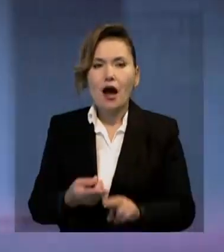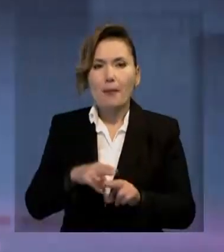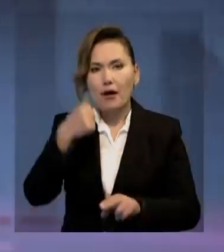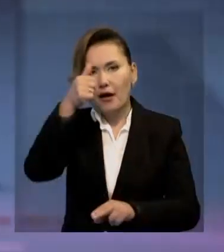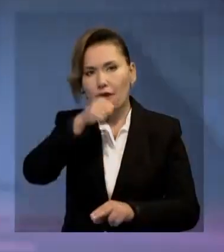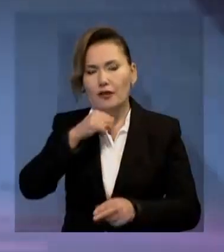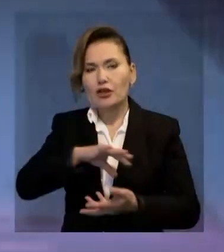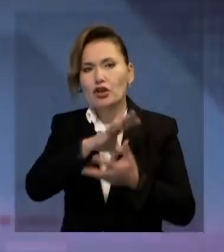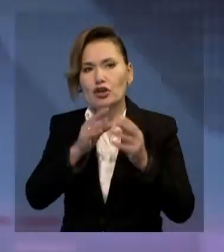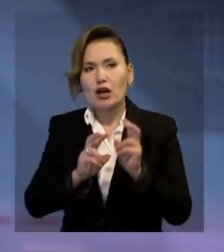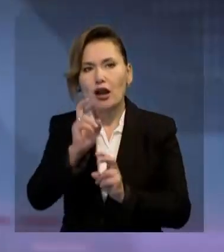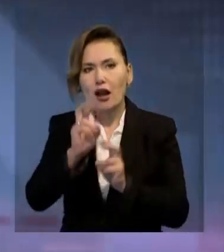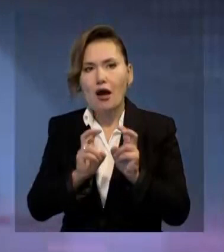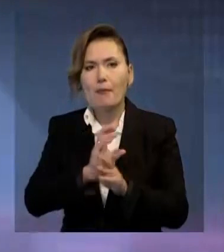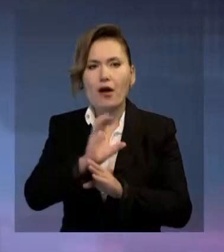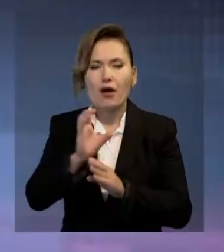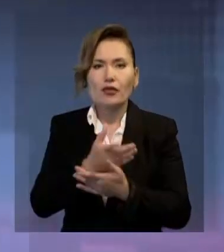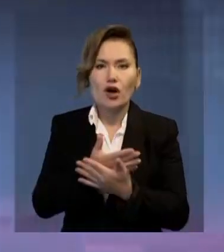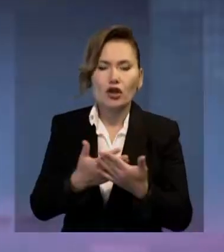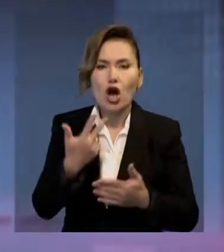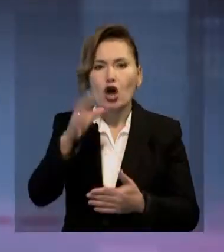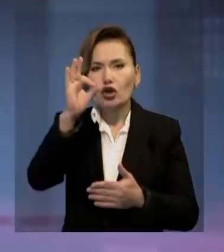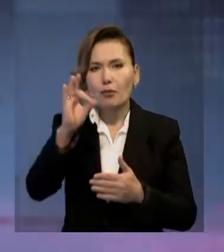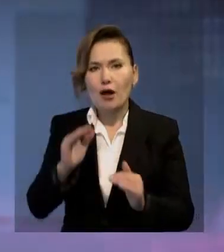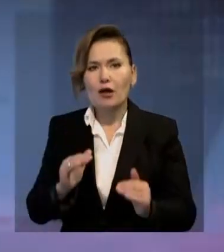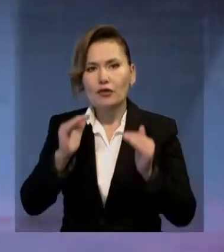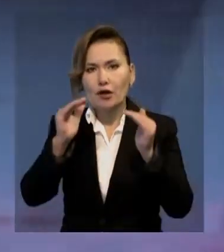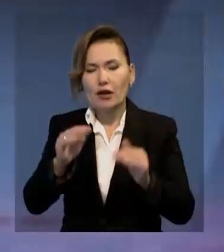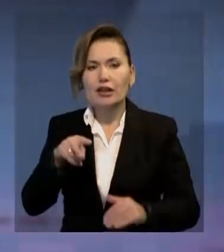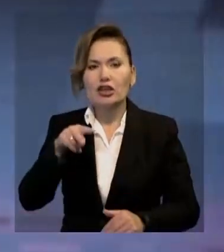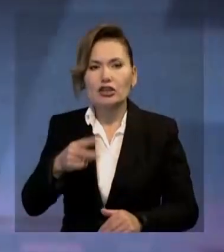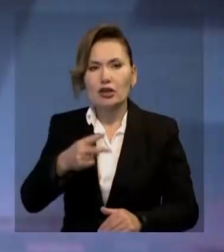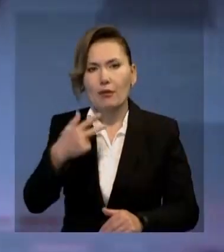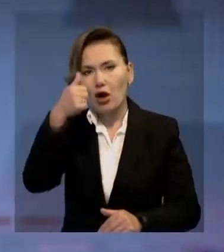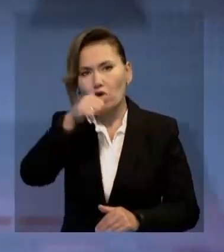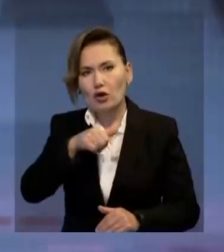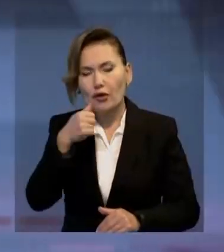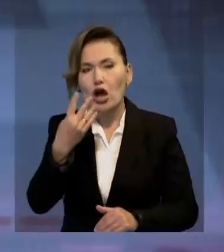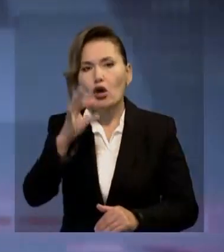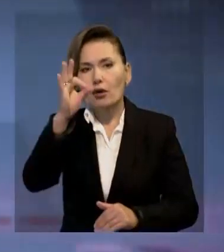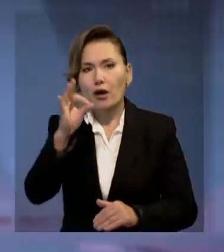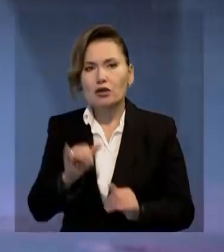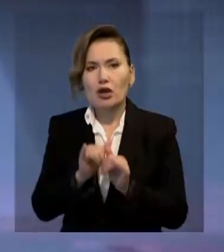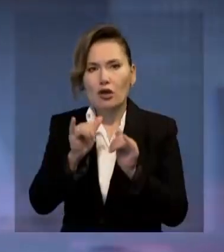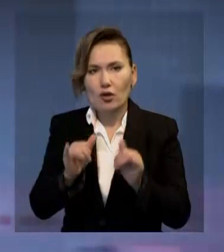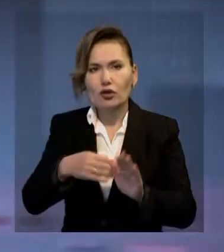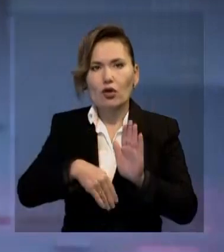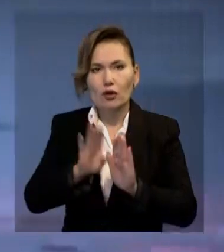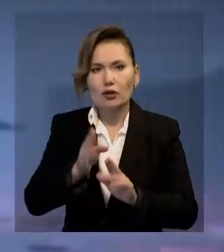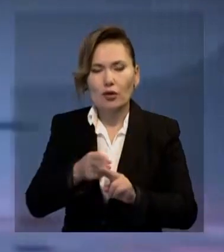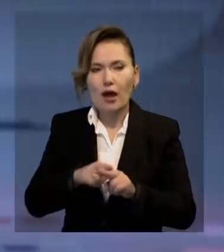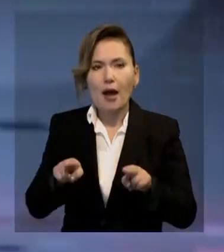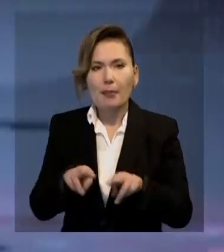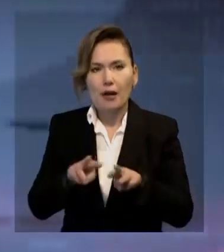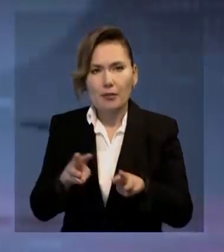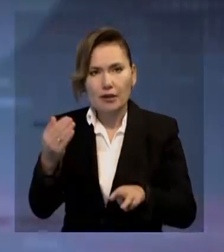Биыл жалпы ішкі өнімнің нақты өсімі 3%-дан кем болмайды, ал 2023 жылы 4%-ға жетеді. Мұны премьер-министр айтты.